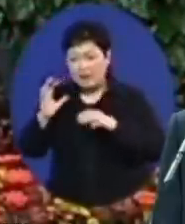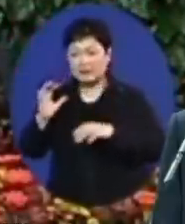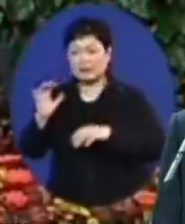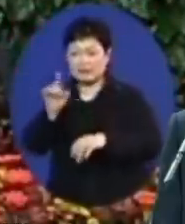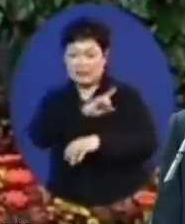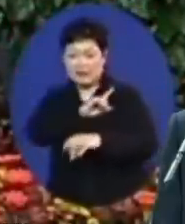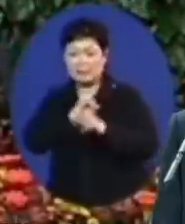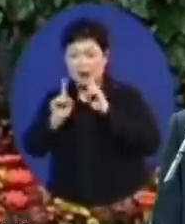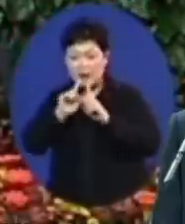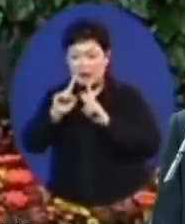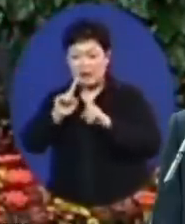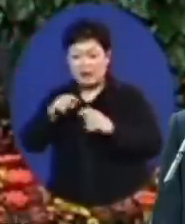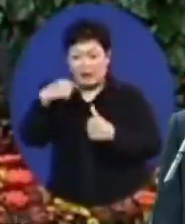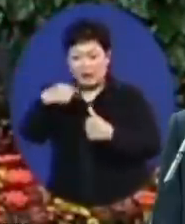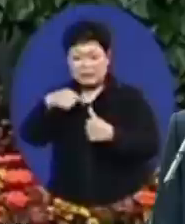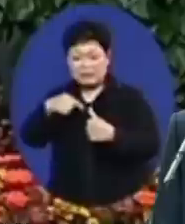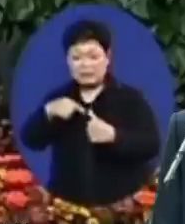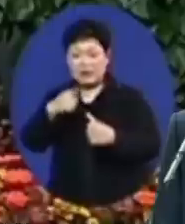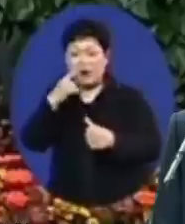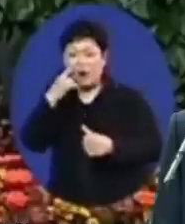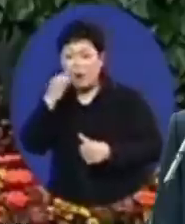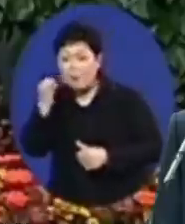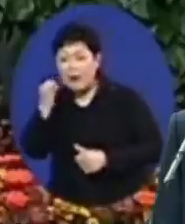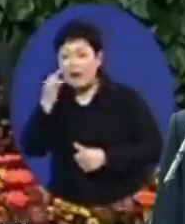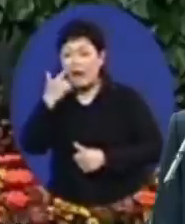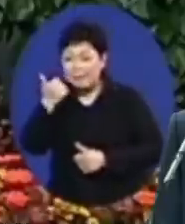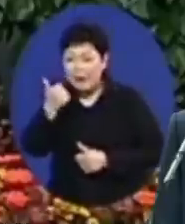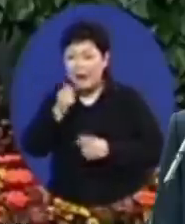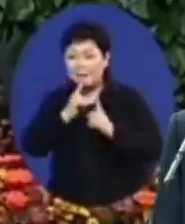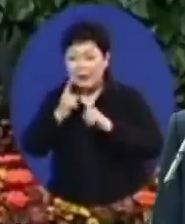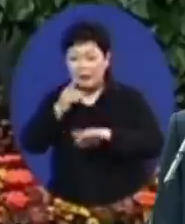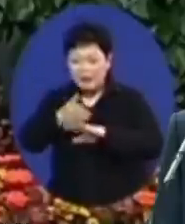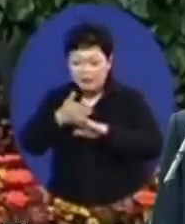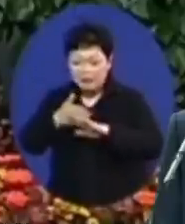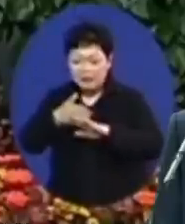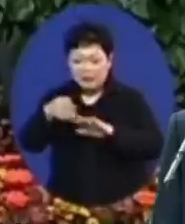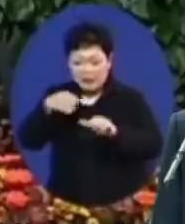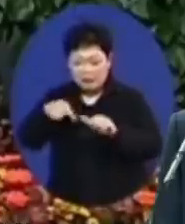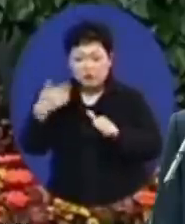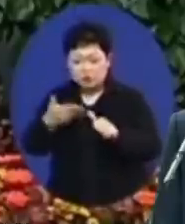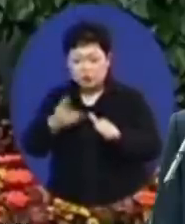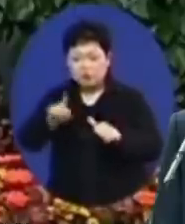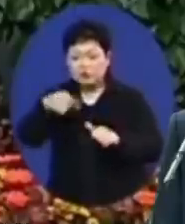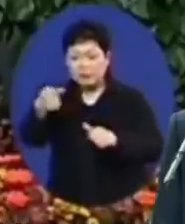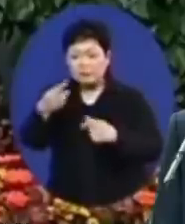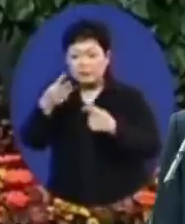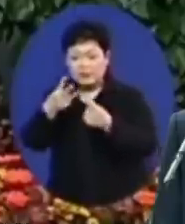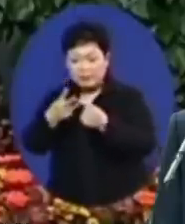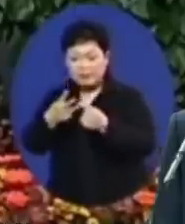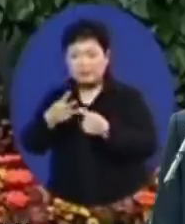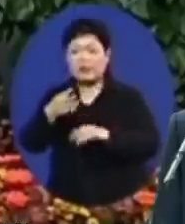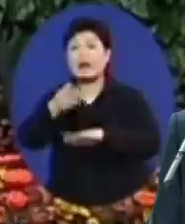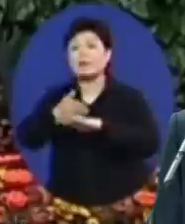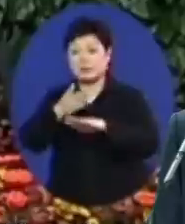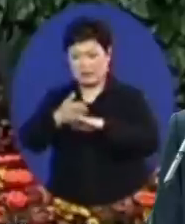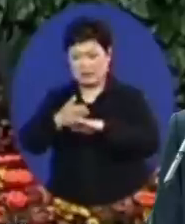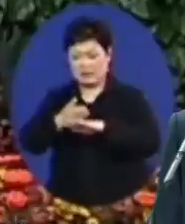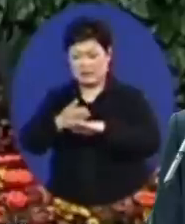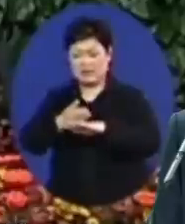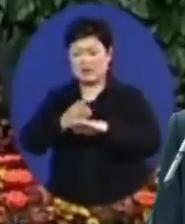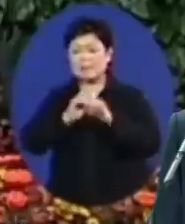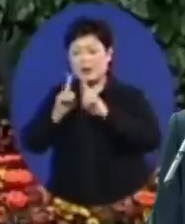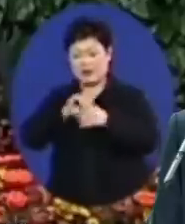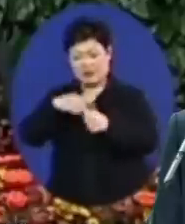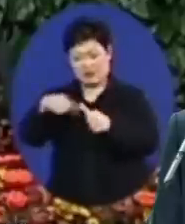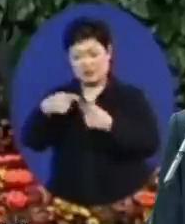가르치고 그 다음에는 고맙습니다는 말을 가르친다는 것입니다. 우리가 기쁨과 행복이 가득한 삶을 살기 위해서는